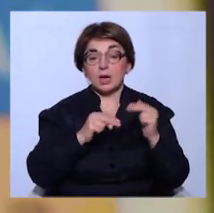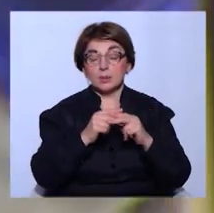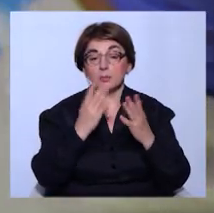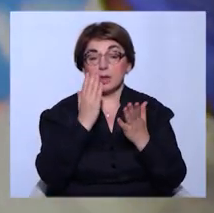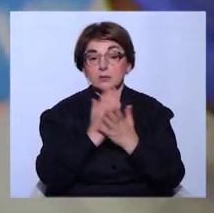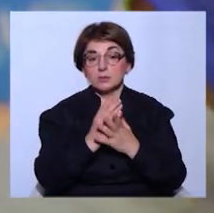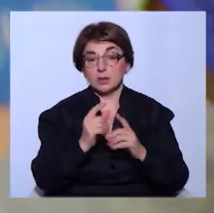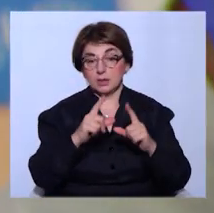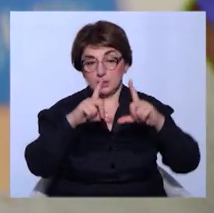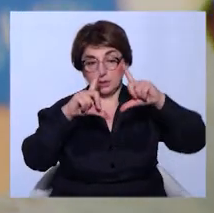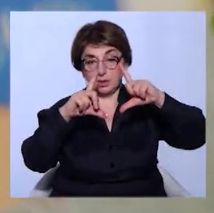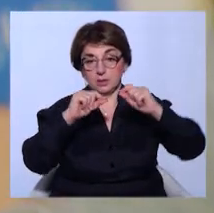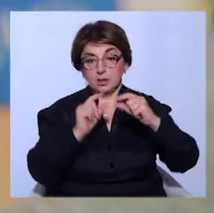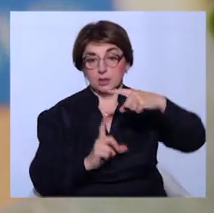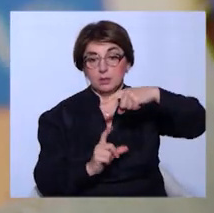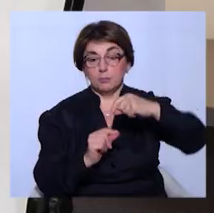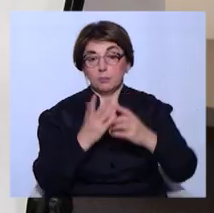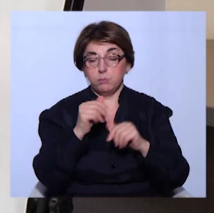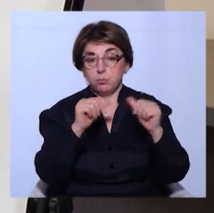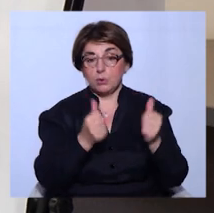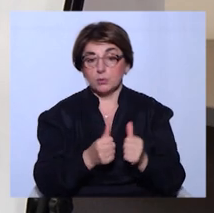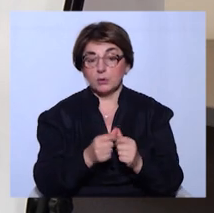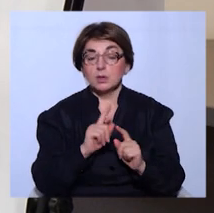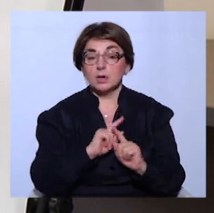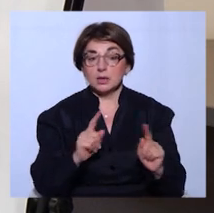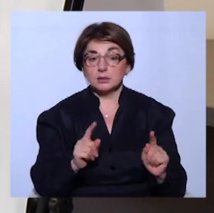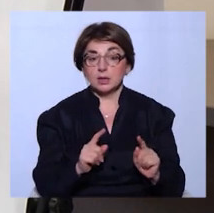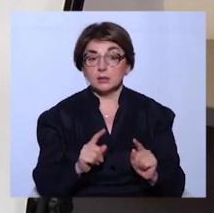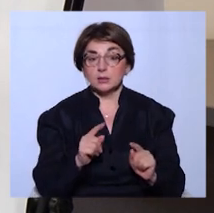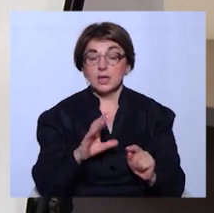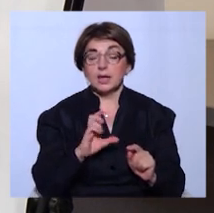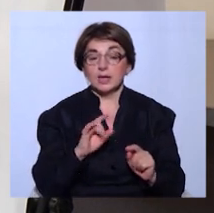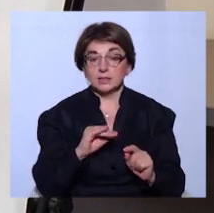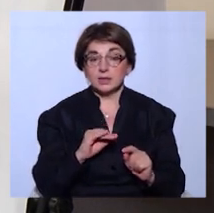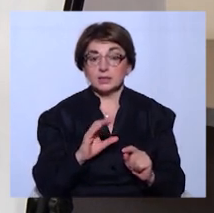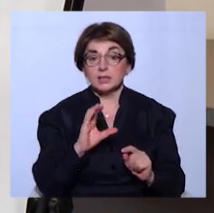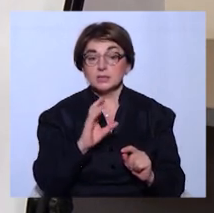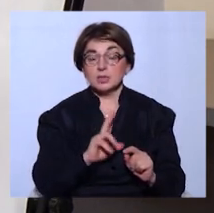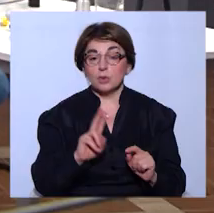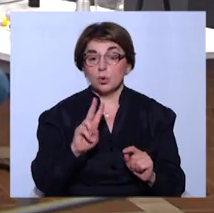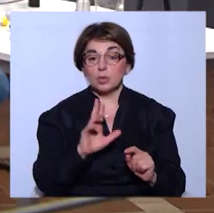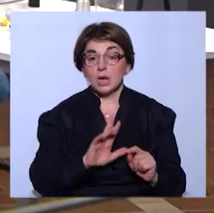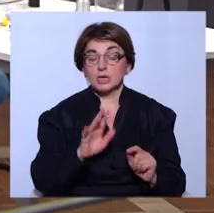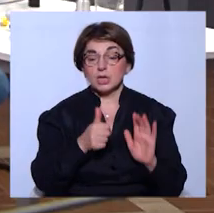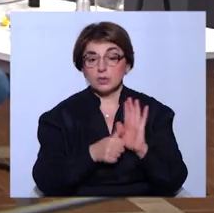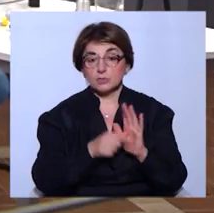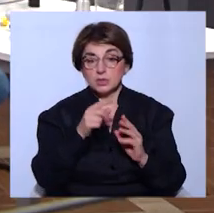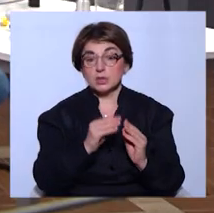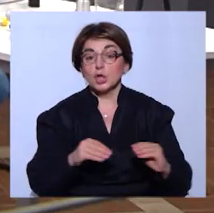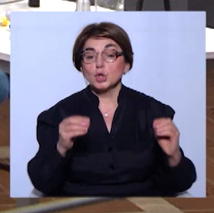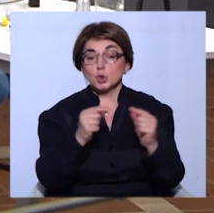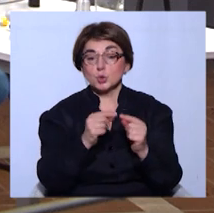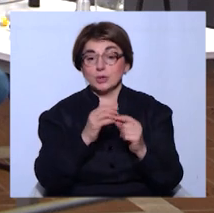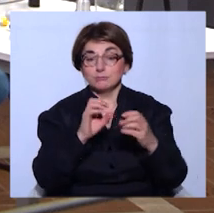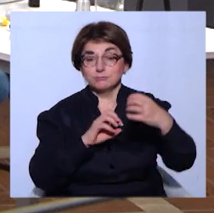ტეტრაედრის ფორმა. გარდა ამისა, ეთანი C2H6, ესეც ავაწყებ ბურთულღეროვანი მოდელებით